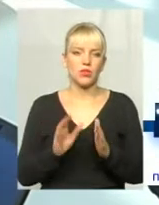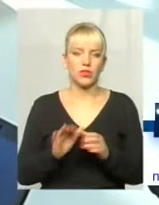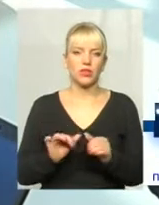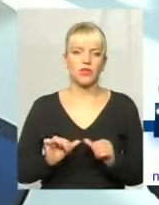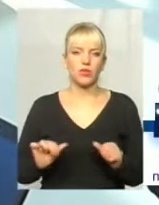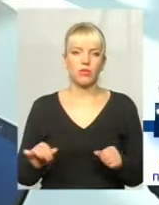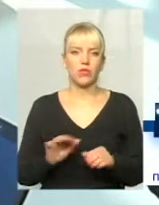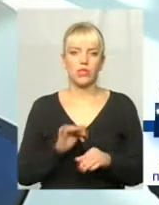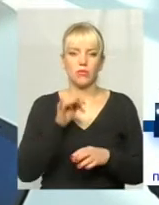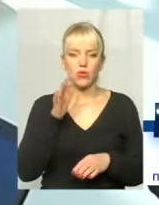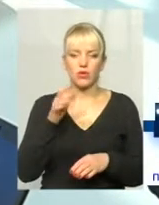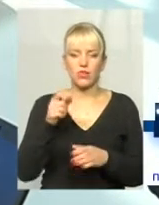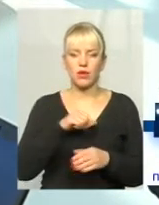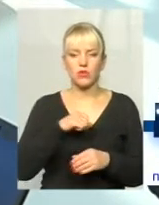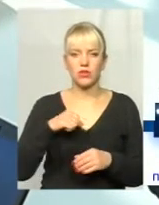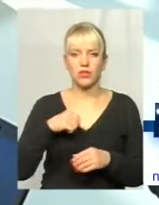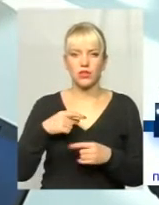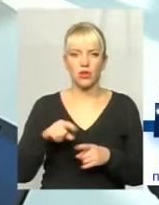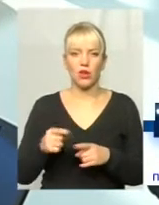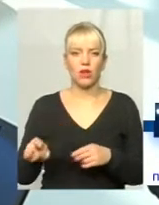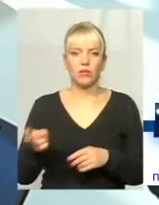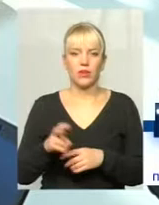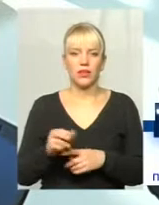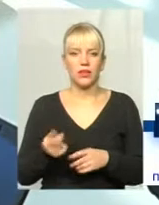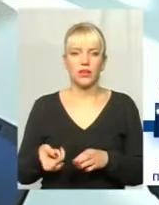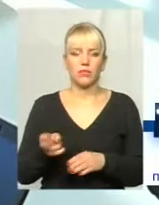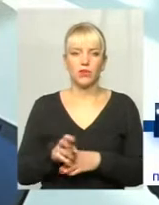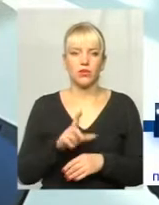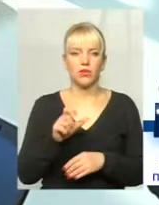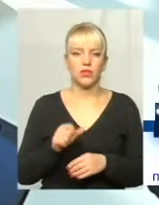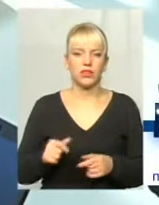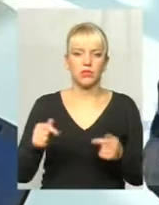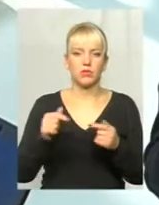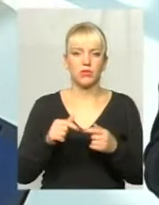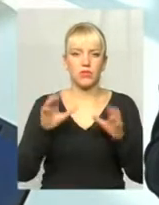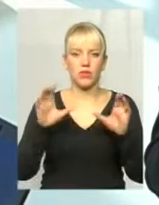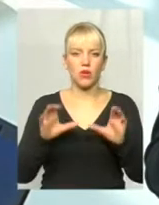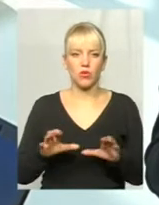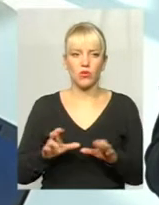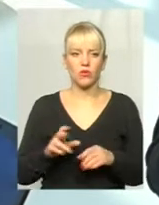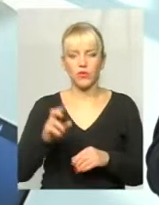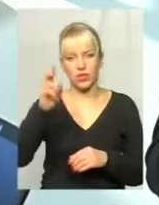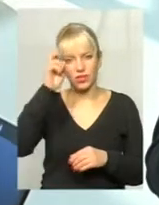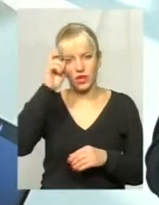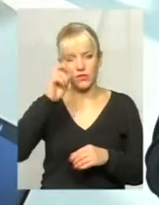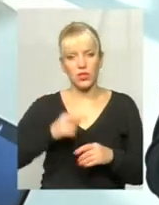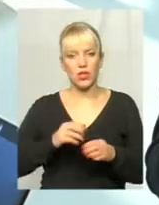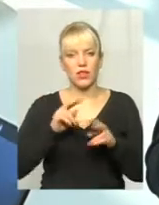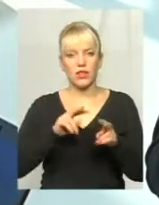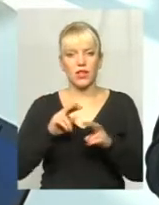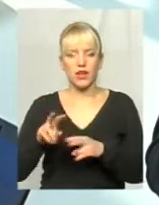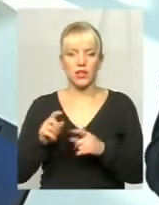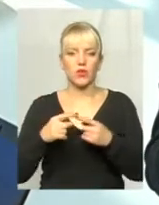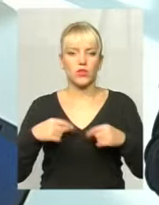самостійно прийти. І приходить він туди у відповідності з законом про основні засади державного нагляду в сфері